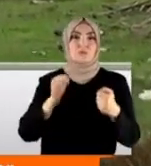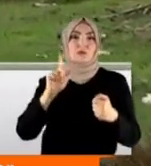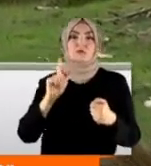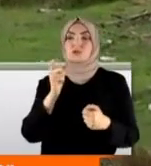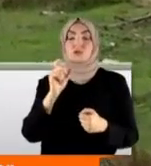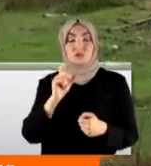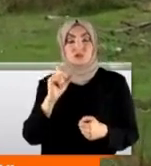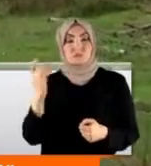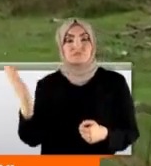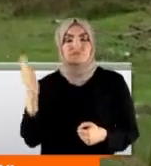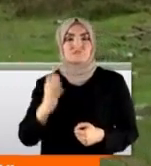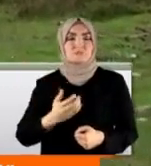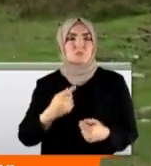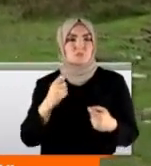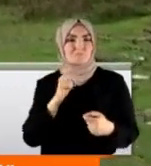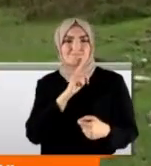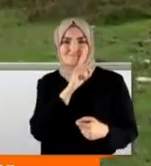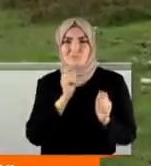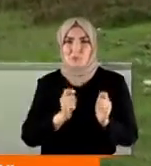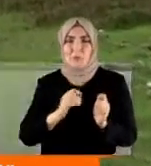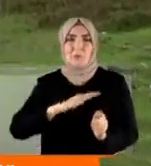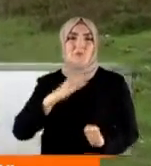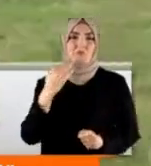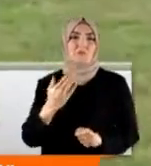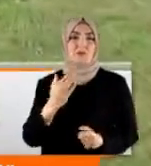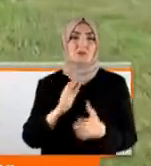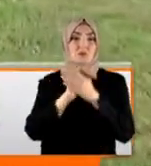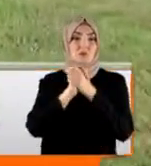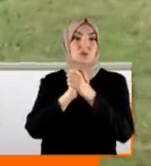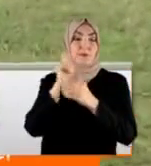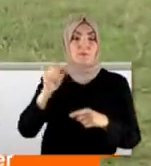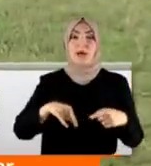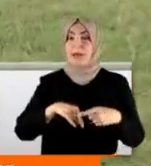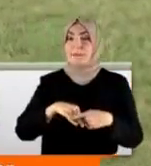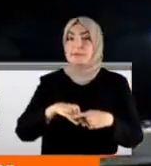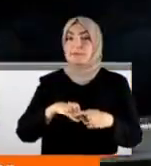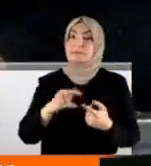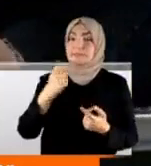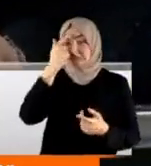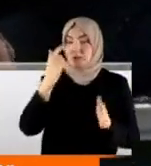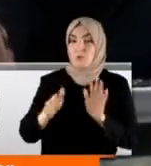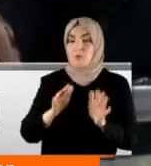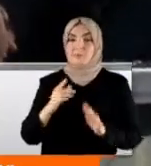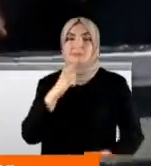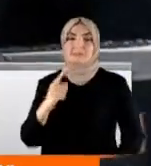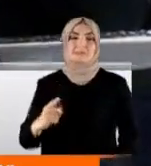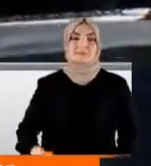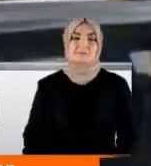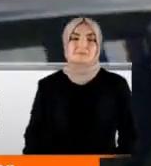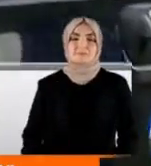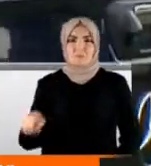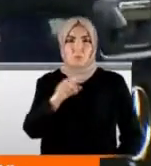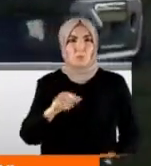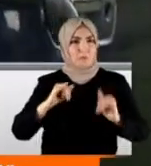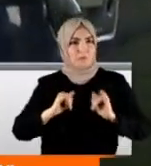Lewis Hamilton'ın şampiyonluğunu burada ilan etme ihtimali var. Hamilton'ı destekliyorum. Zaten şu anda birinci. Bence şu an sizin konforunuz gayet